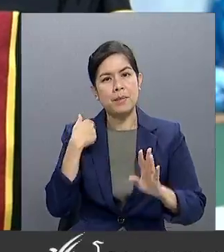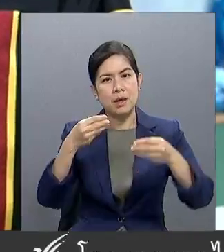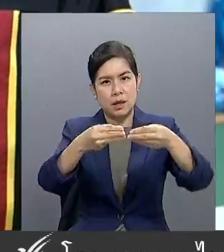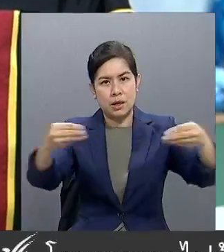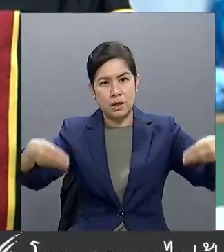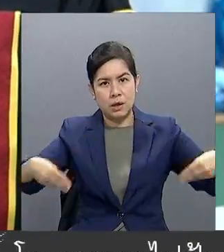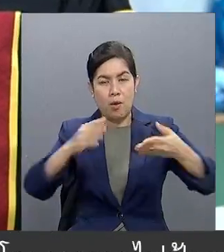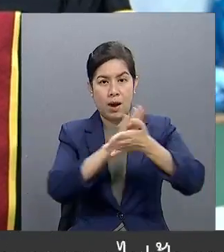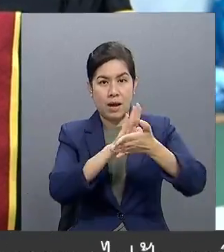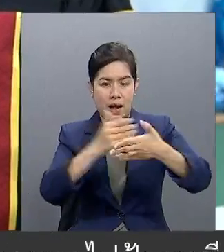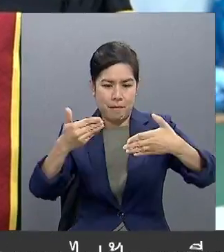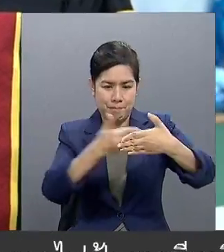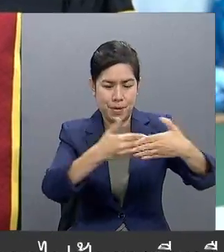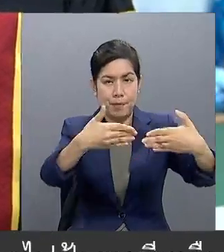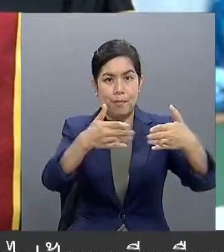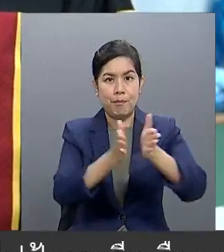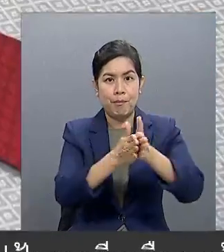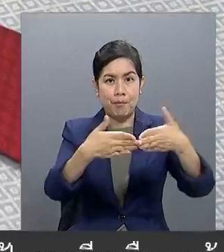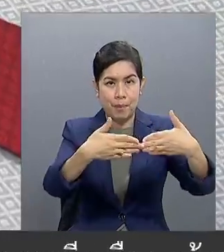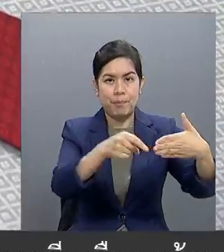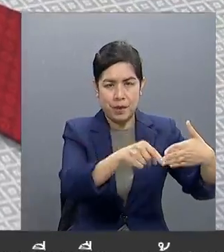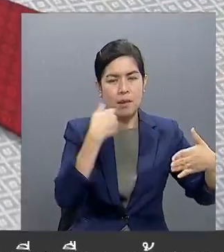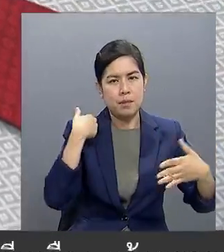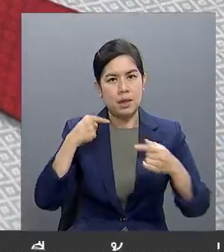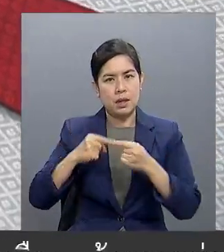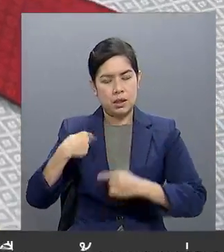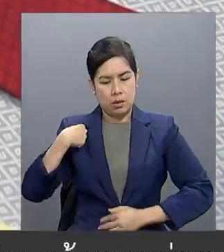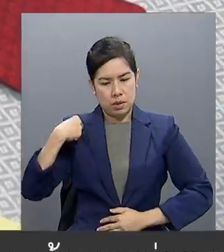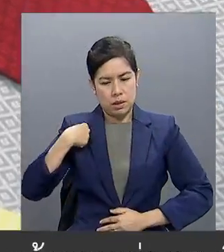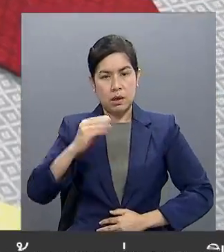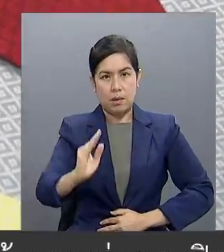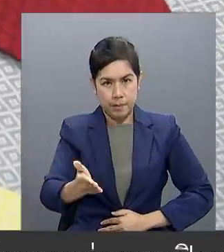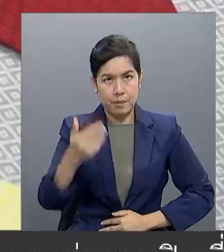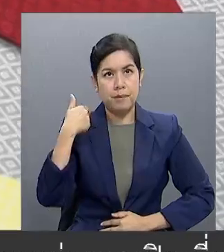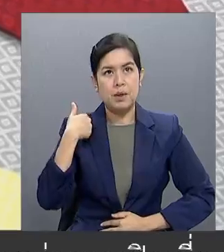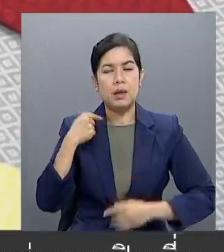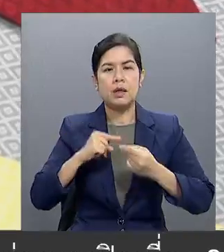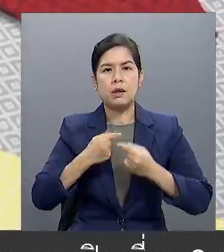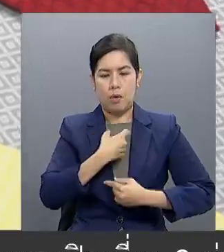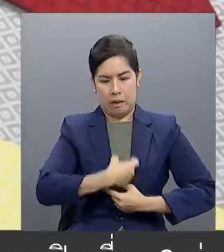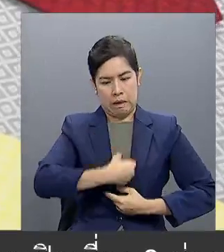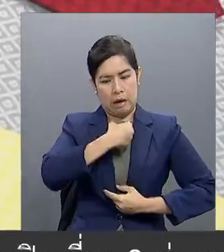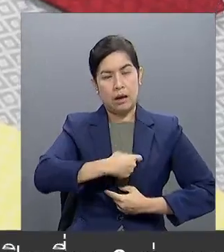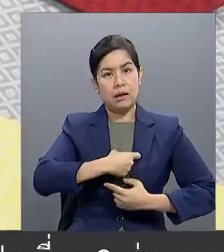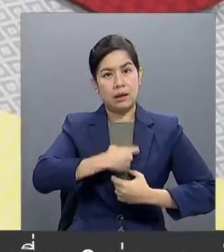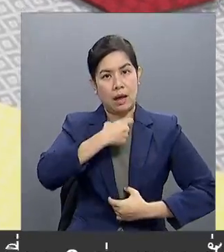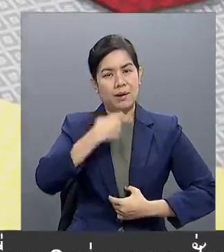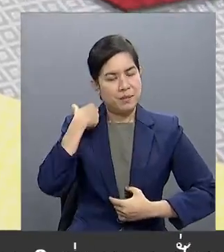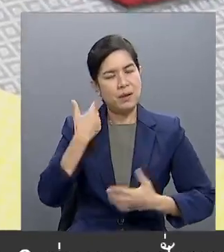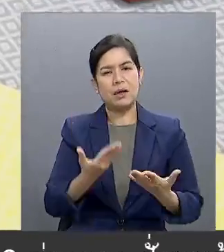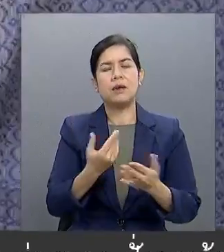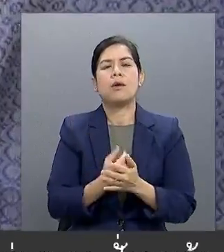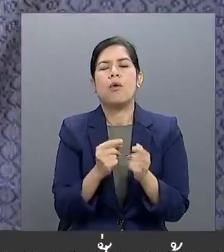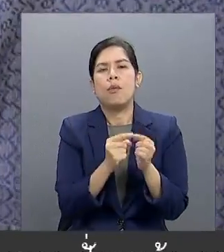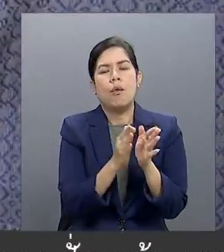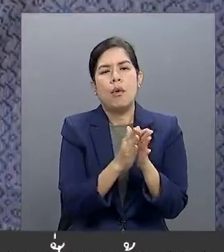หรือว่าเสื้อผ้าสำหรับการสวมใส่ในชีวิตประจำวันผ้าพันคอของที่ระลึกค่ะแล้วก็เป็นปลายน้ำนะคะเรามองว่าถ้าสินค้า